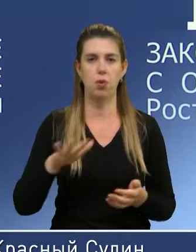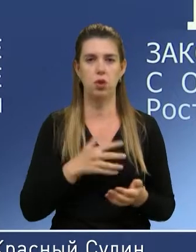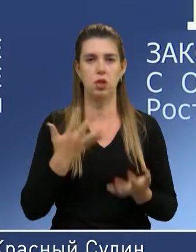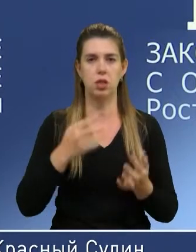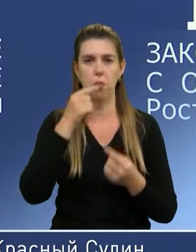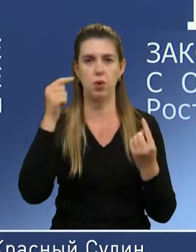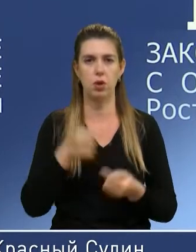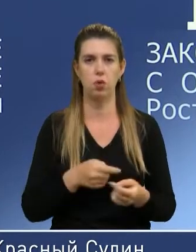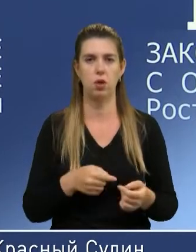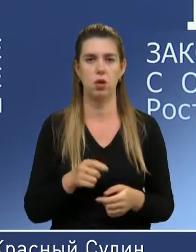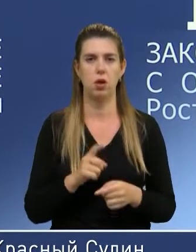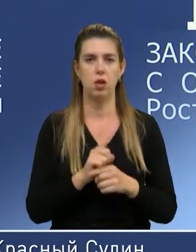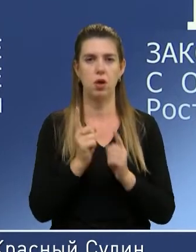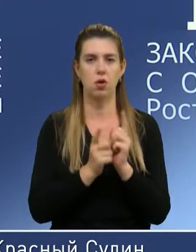соответствует